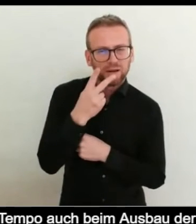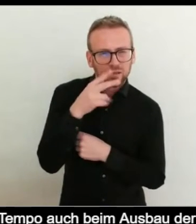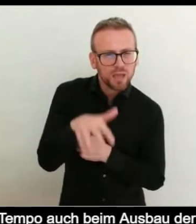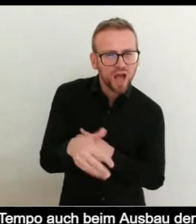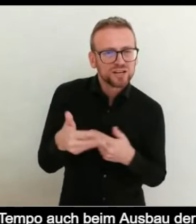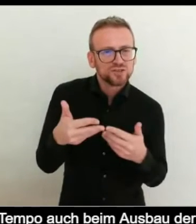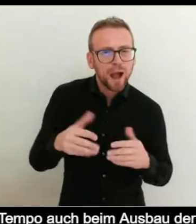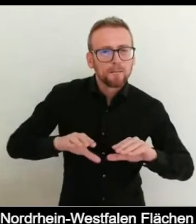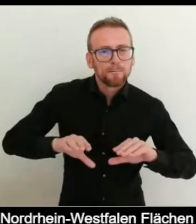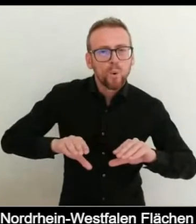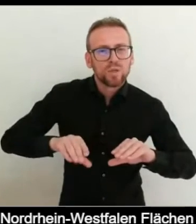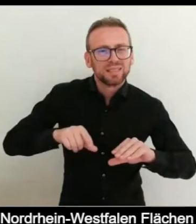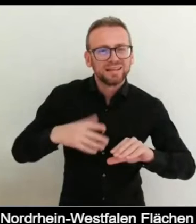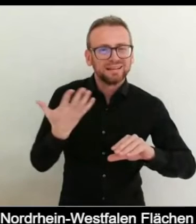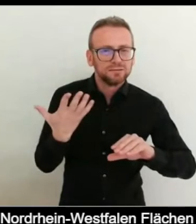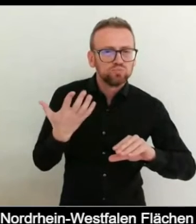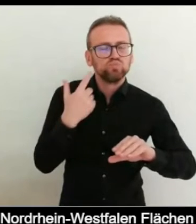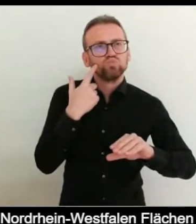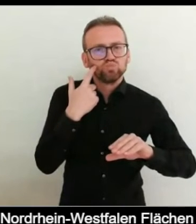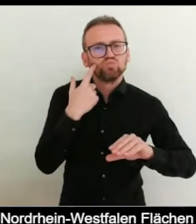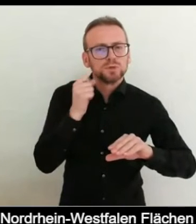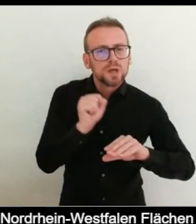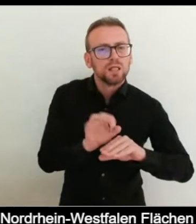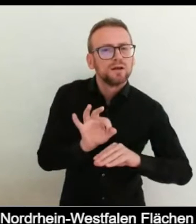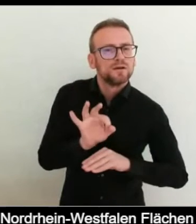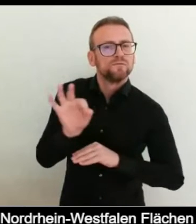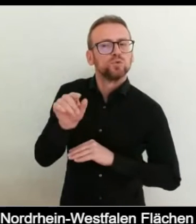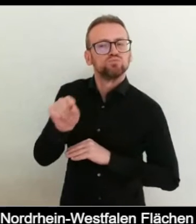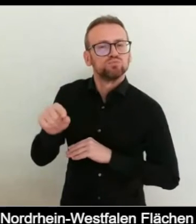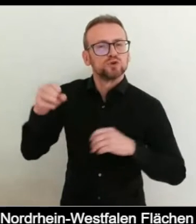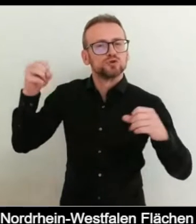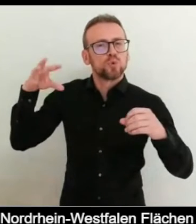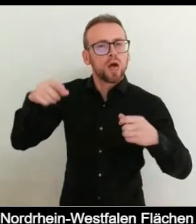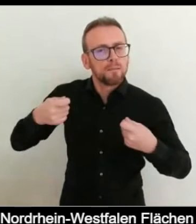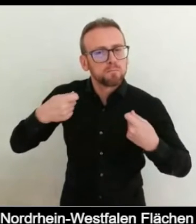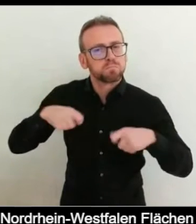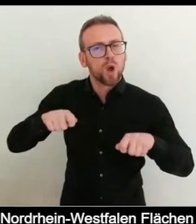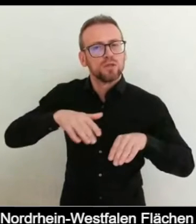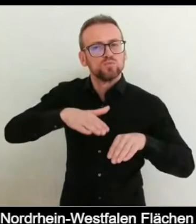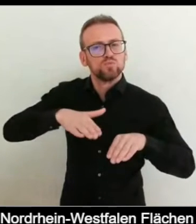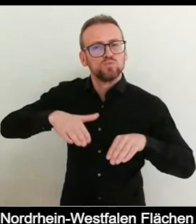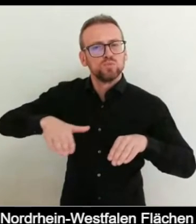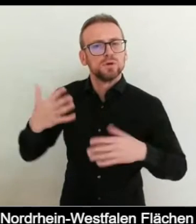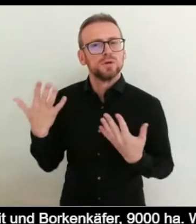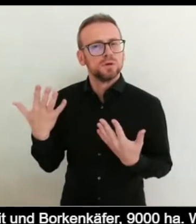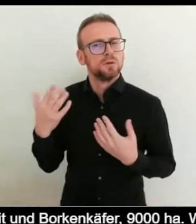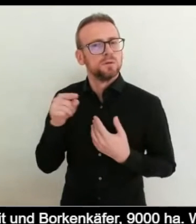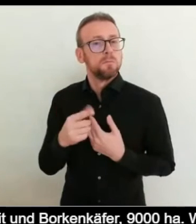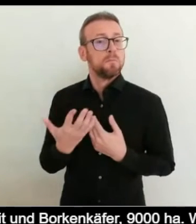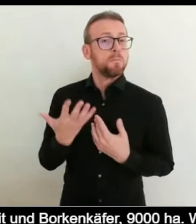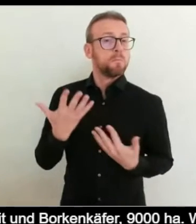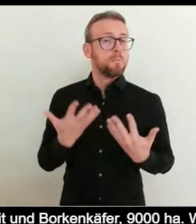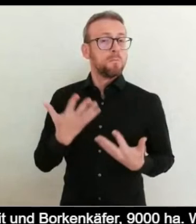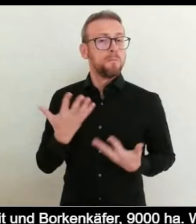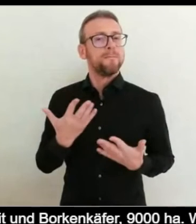das gegenüber dem Bund auch vortragen. Bayern, Nordrhein-Westfalen sind Flächenländer mit starken suburbanen und ländlichen Regionen.